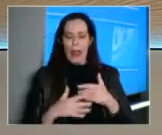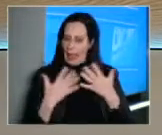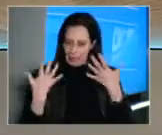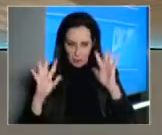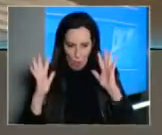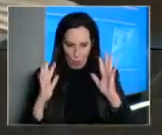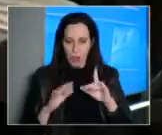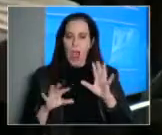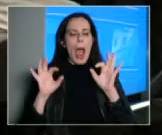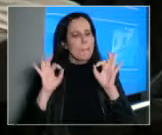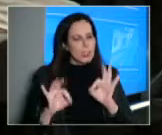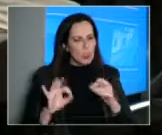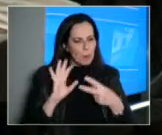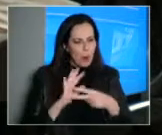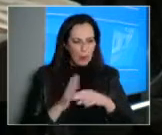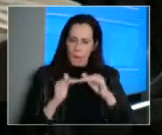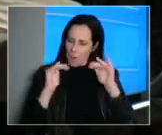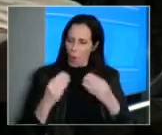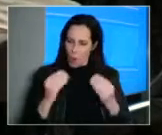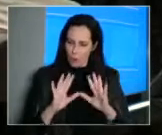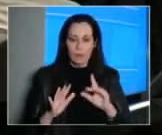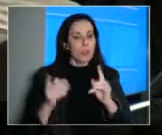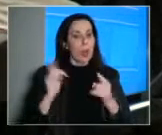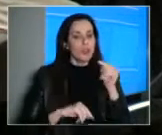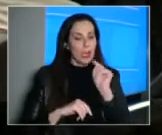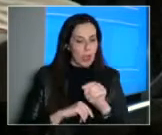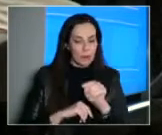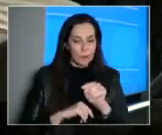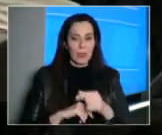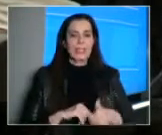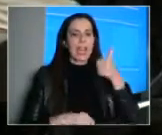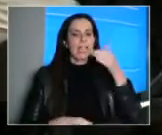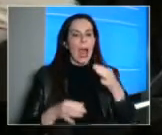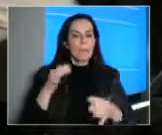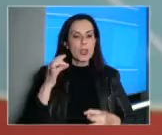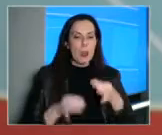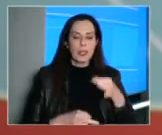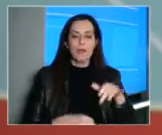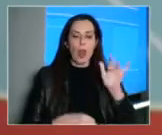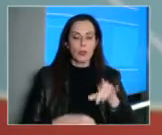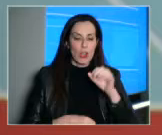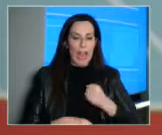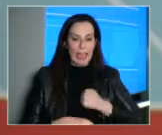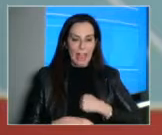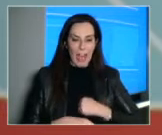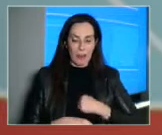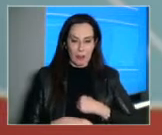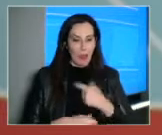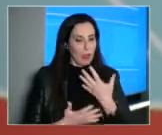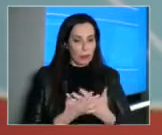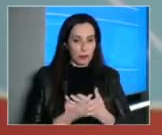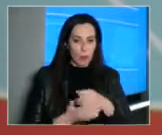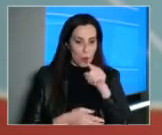בספרים, והמציאות בפוליטיקה היא פחות זוהרת, וזה מה שקרה. שרת המשפטים והתובעת הכללית הקנדית לשעבר העידה